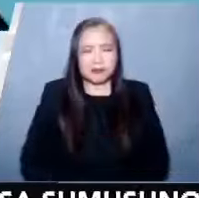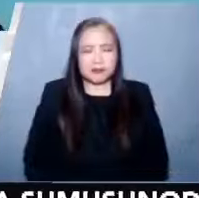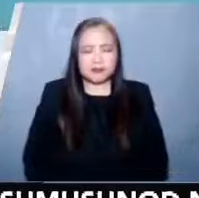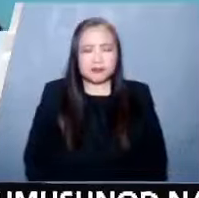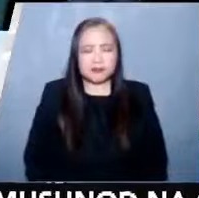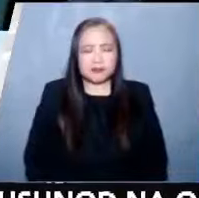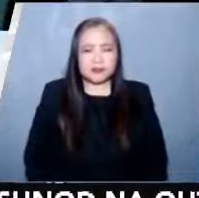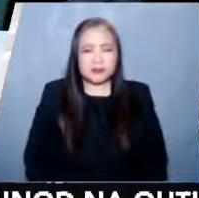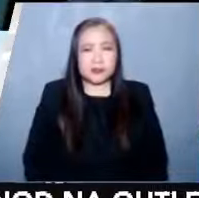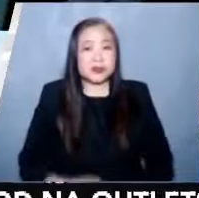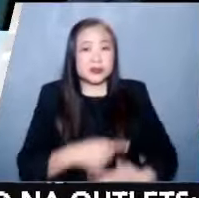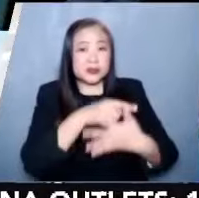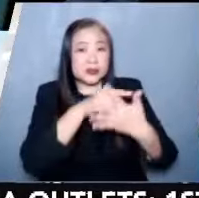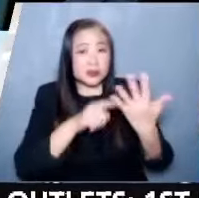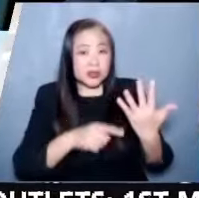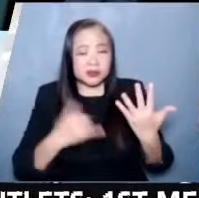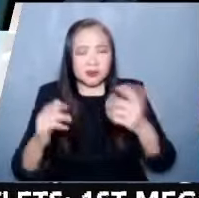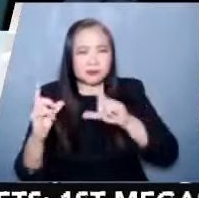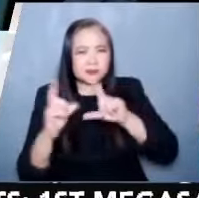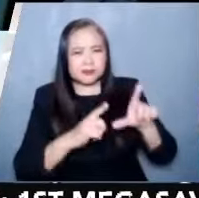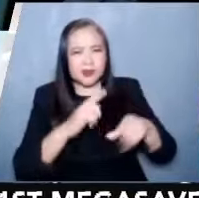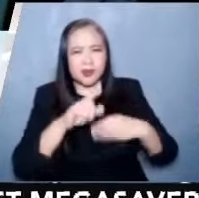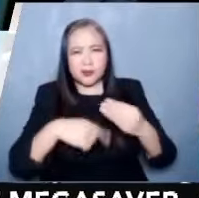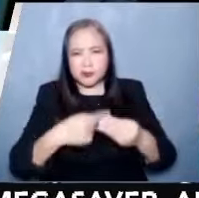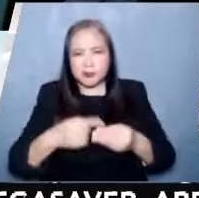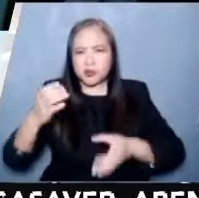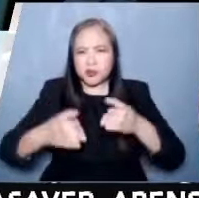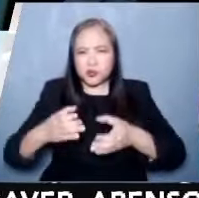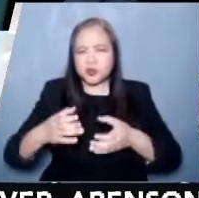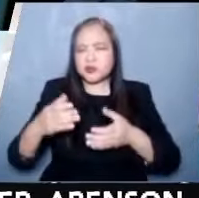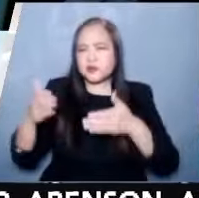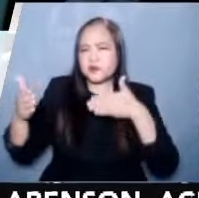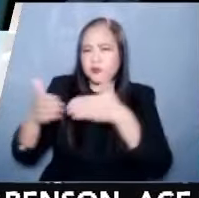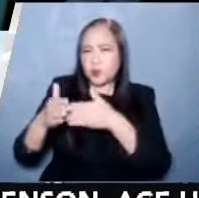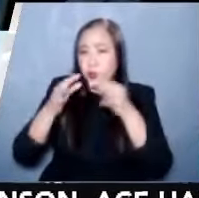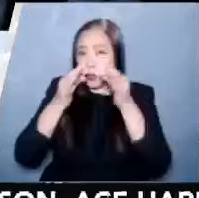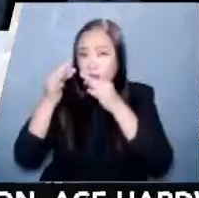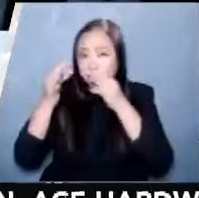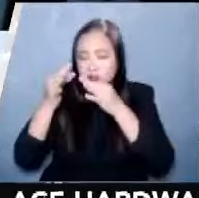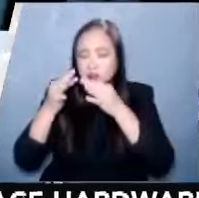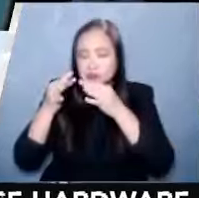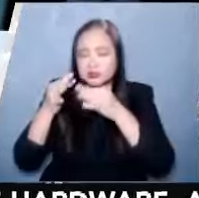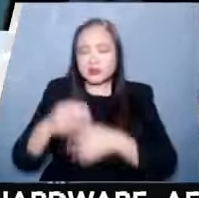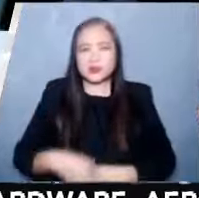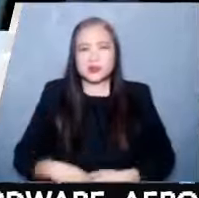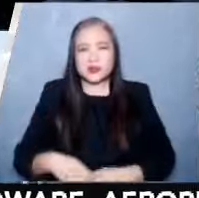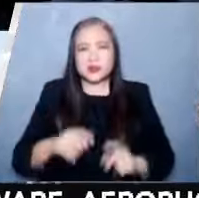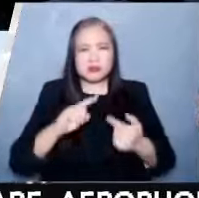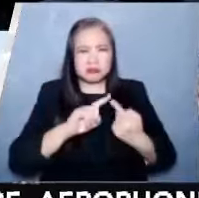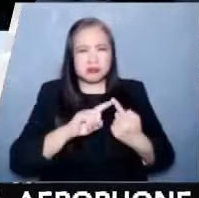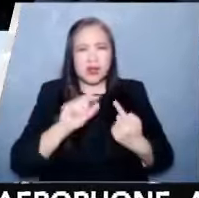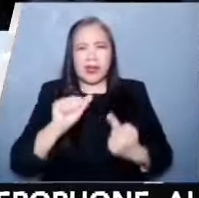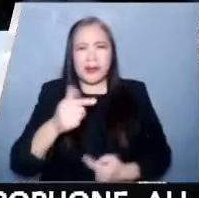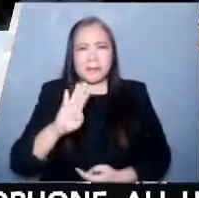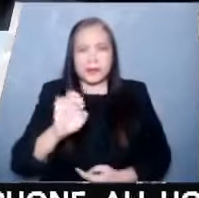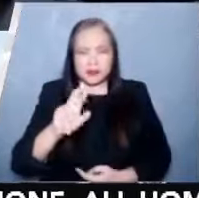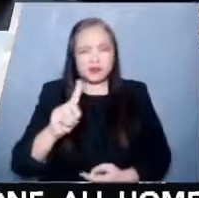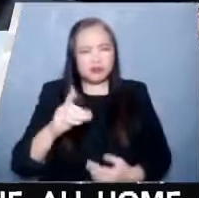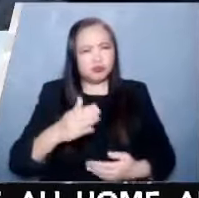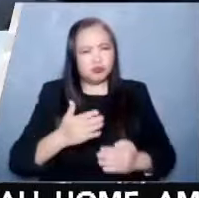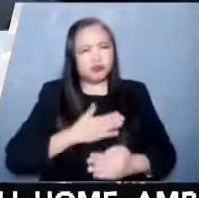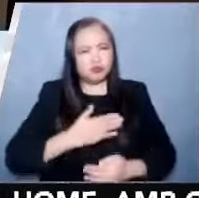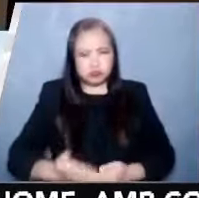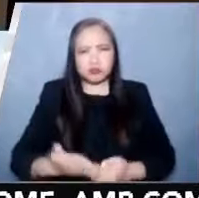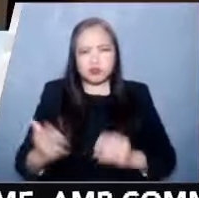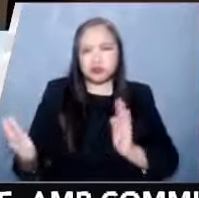ay mga suspects sa kaso kaugnay sa drug war. Handa raw si Albayalde na humarap sa investigasyon. Si Caramat naman dinepensahan